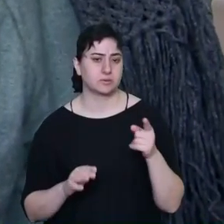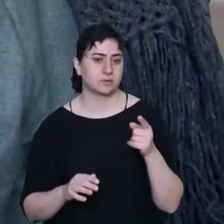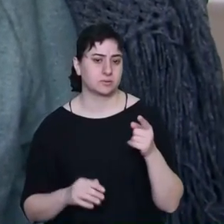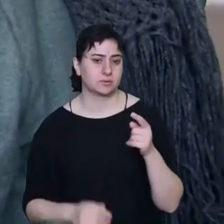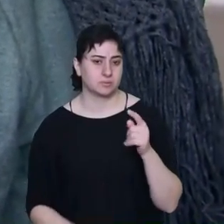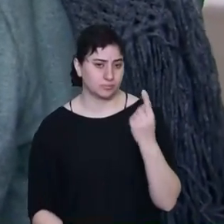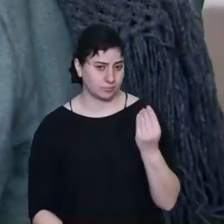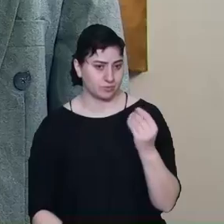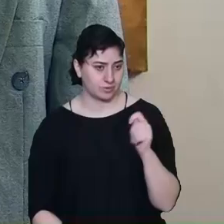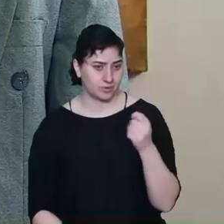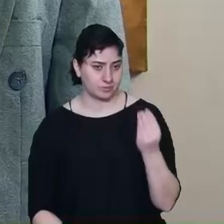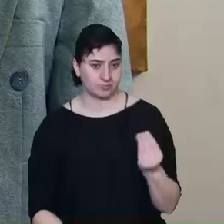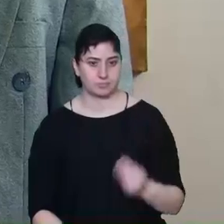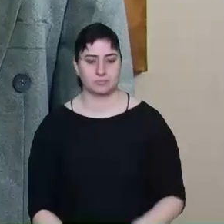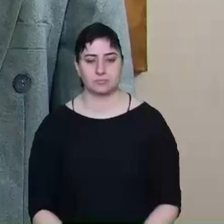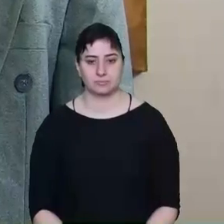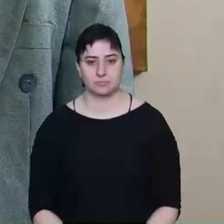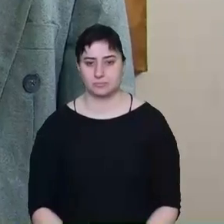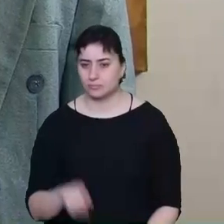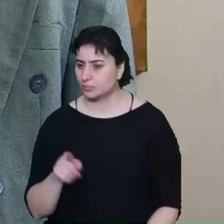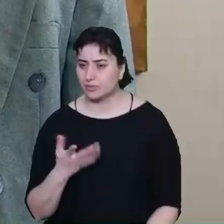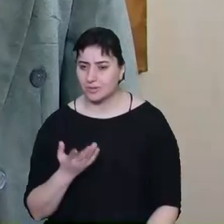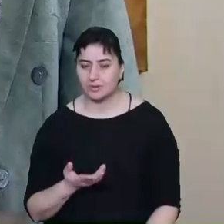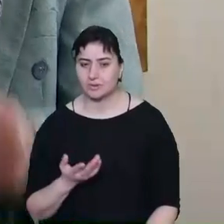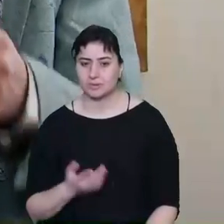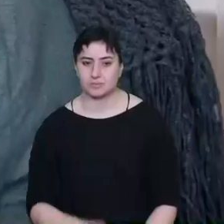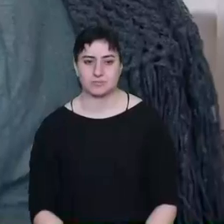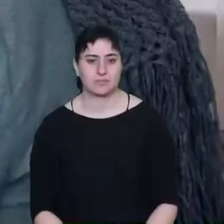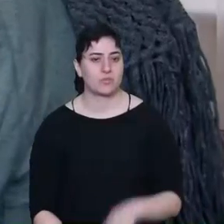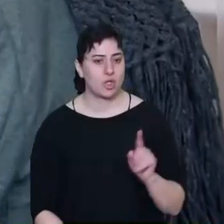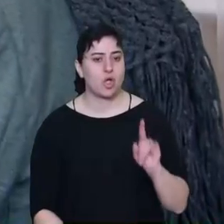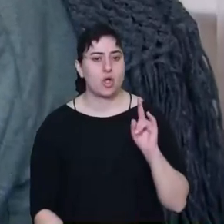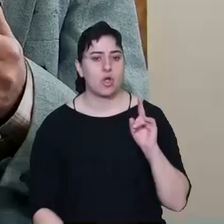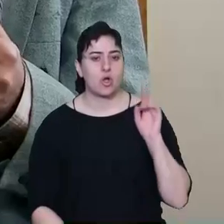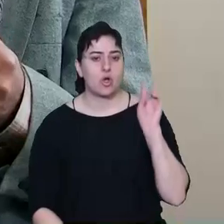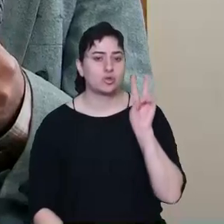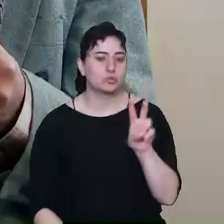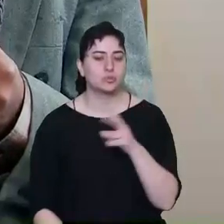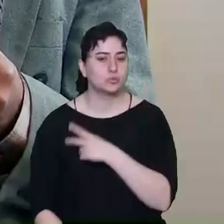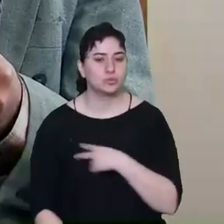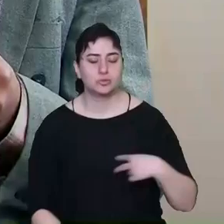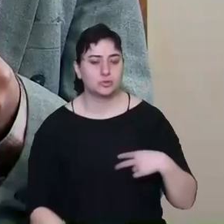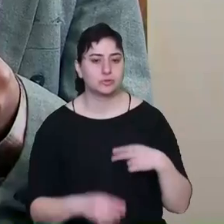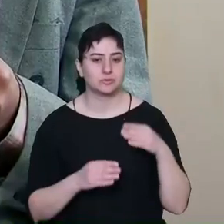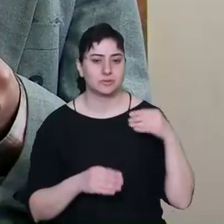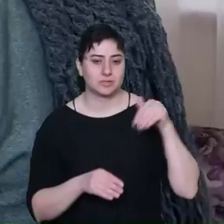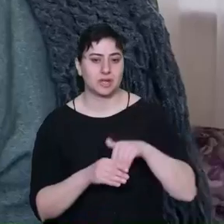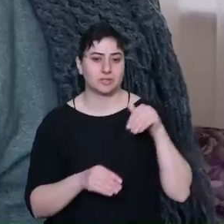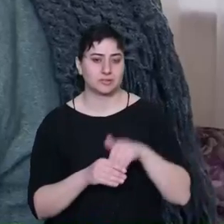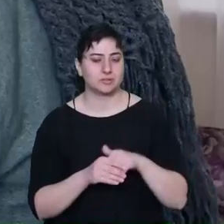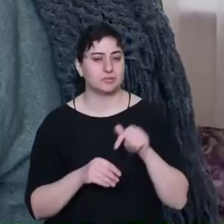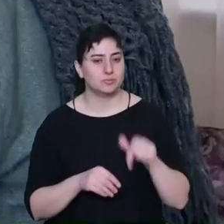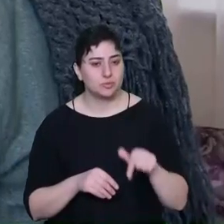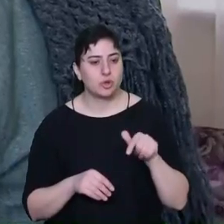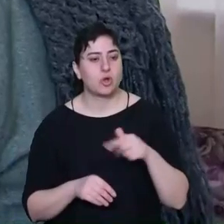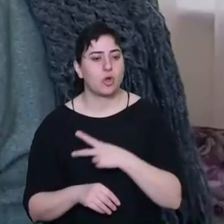anahtarın bu. Bu mu? Bu nedir? Otobüs kartı. Artık bununla seyahat edeceksin.